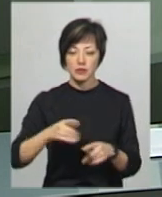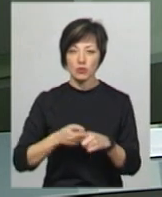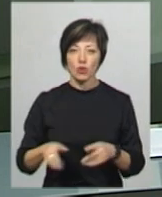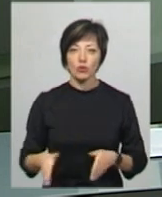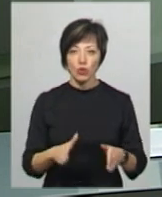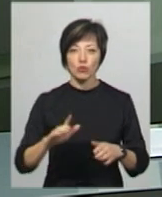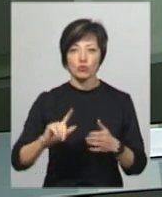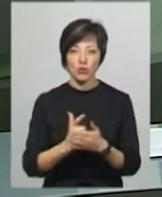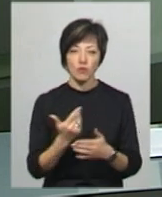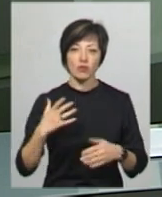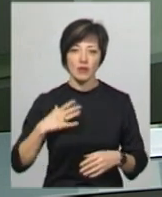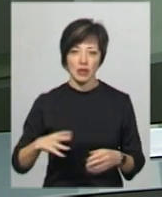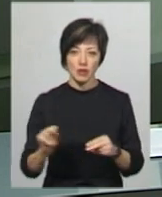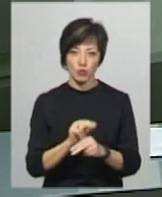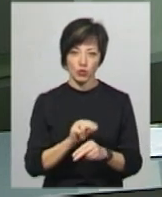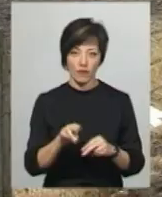знову доведеться ремонтувати.